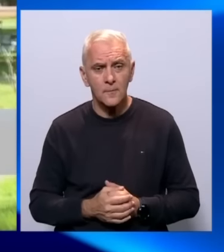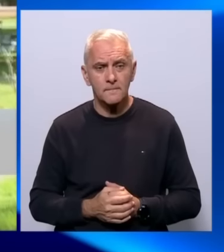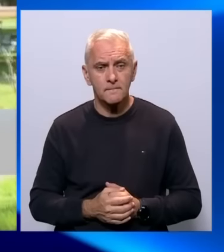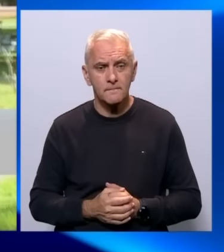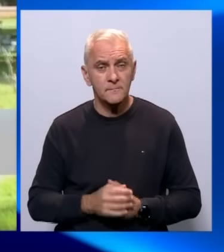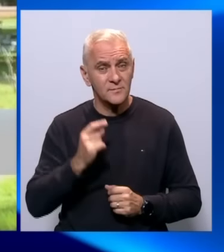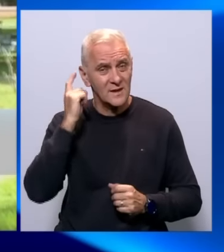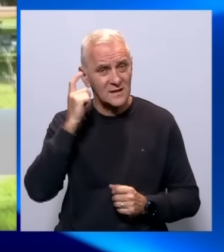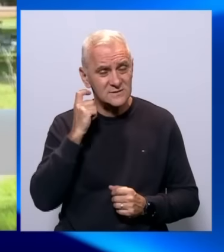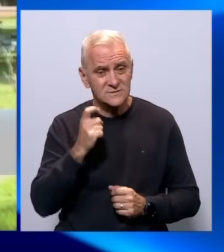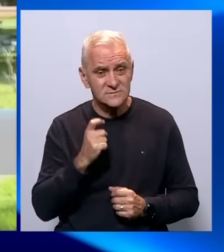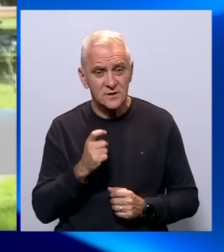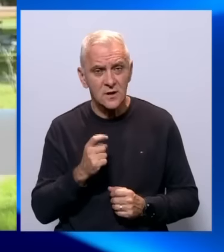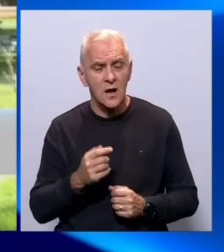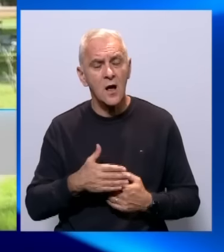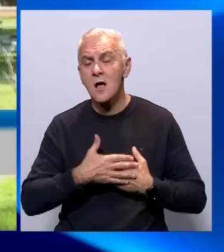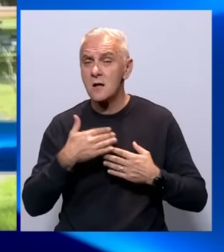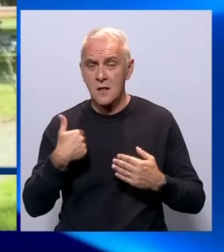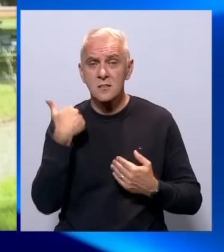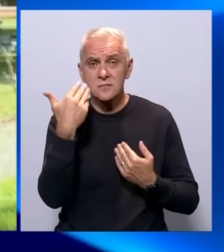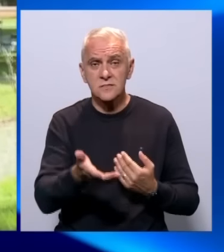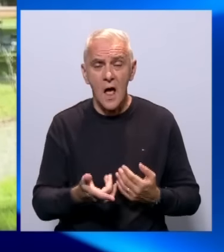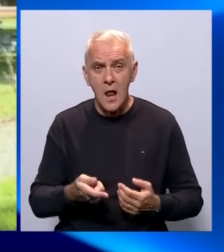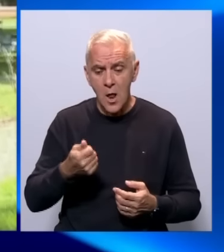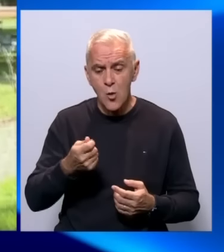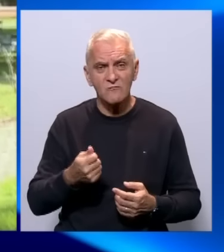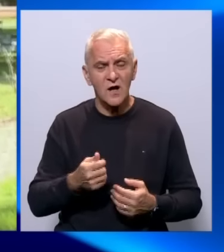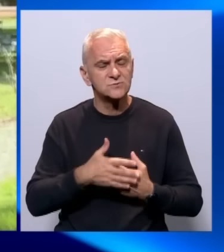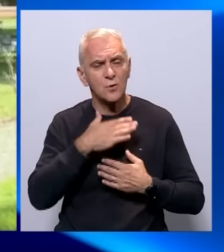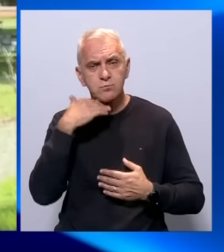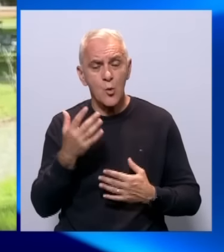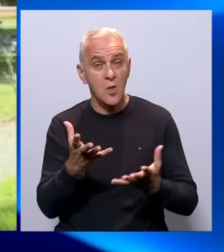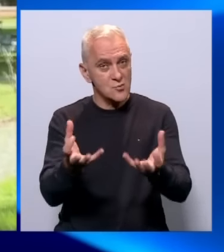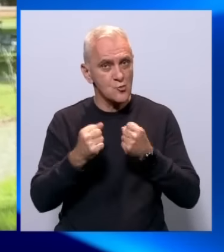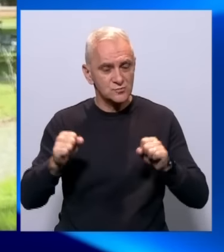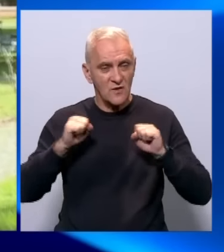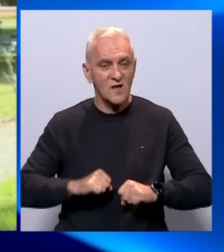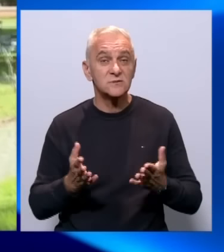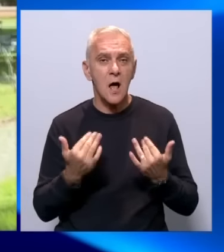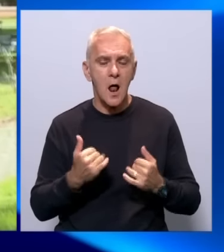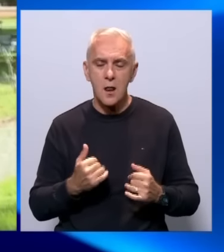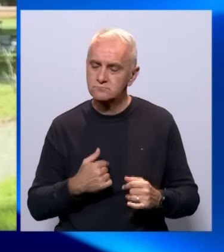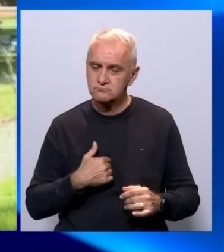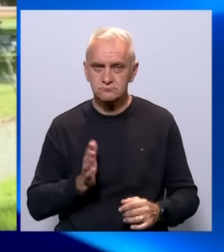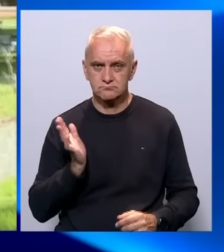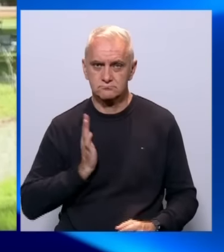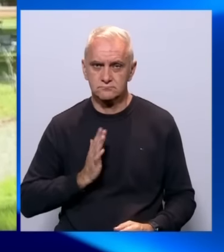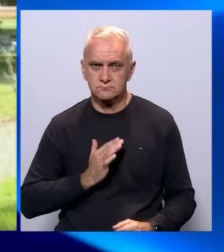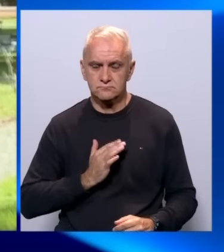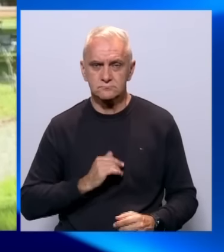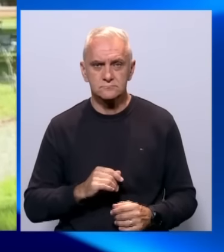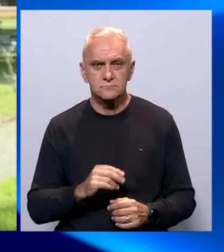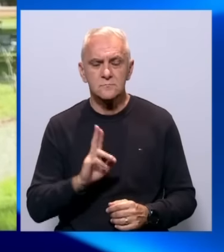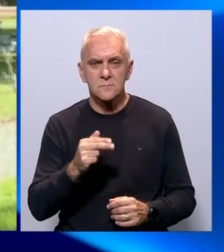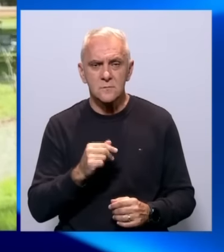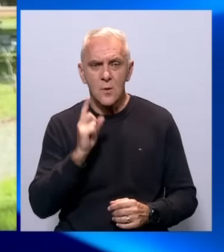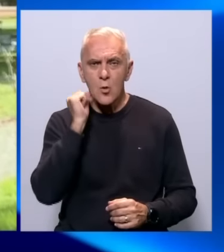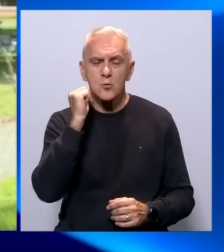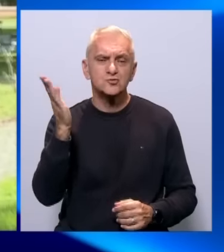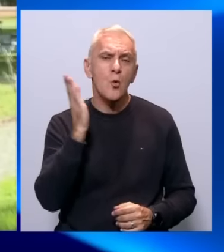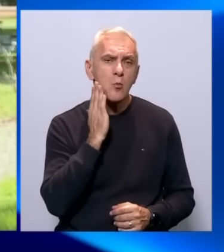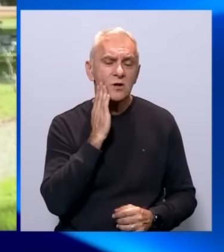je stranka jedna uložila velike novce da bi preuzela vlast. Međutim, ima prkos, ima inat, ima dostojanstvo, ima ljudski obraz